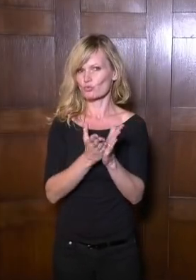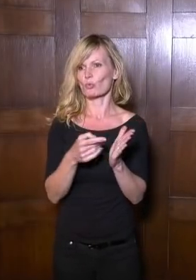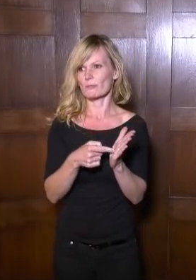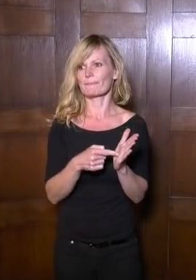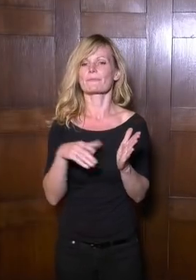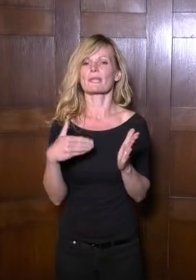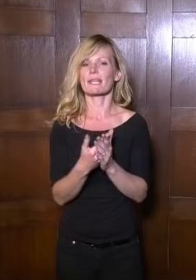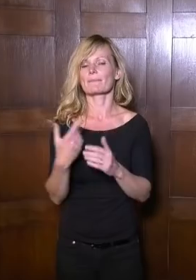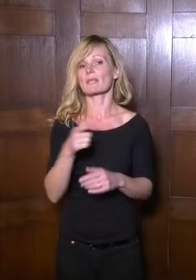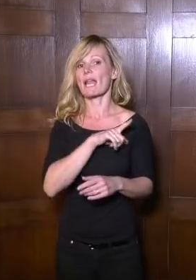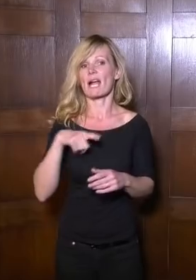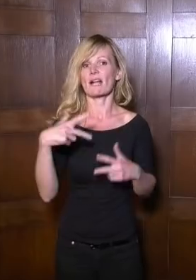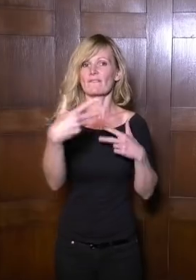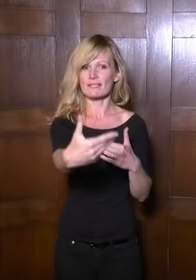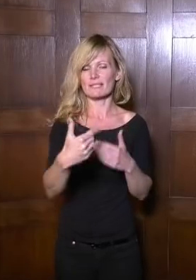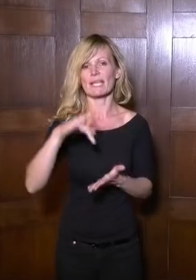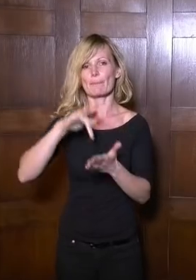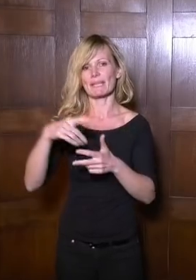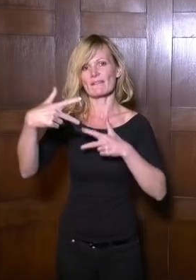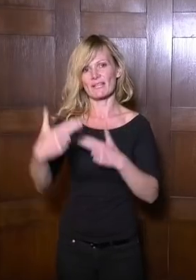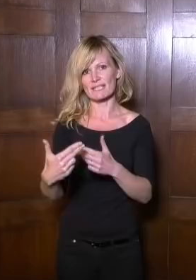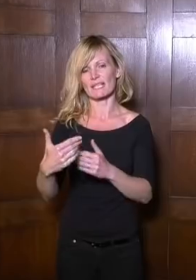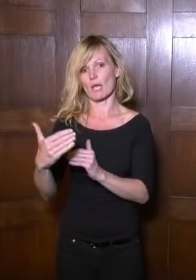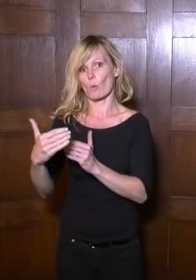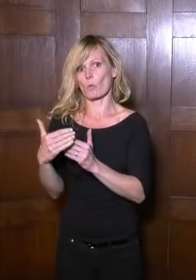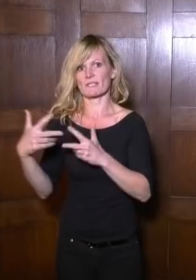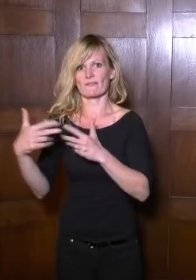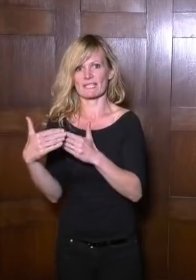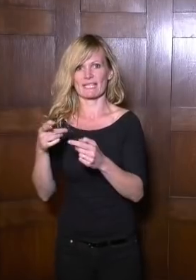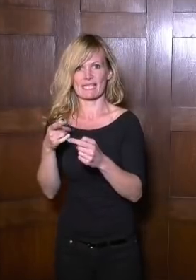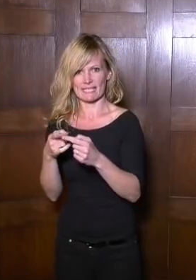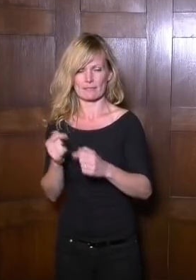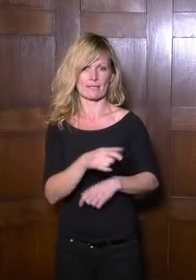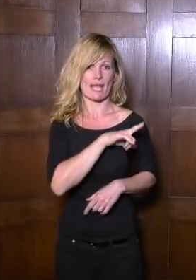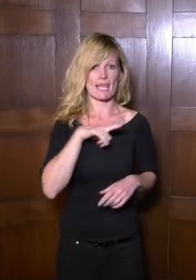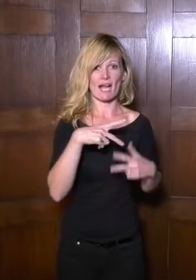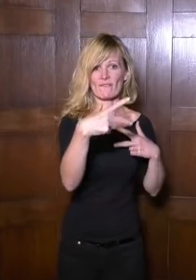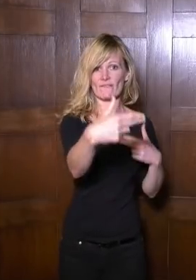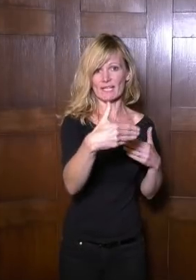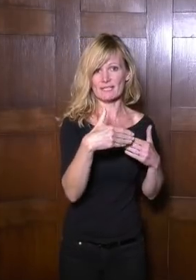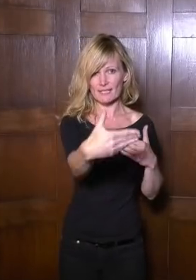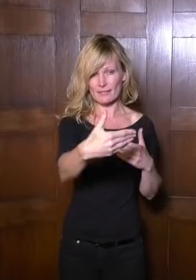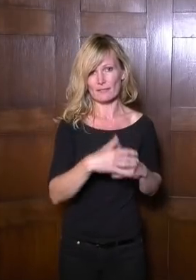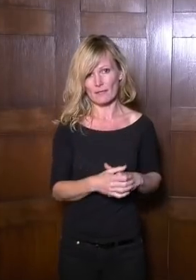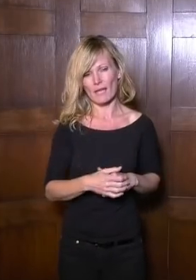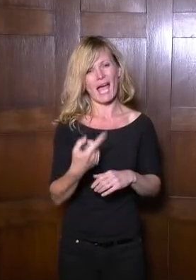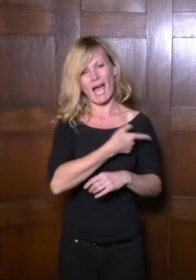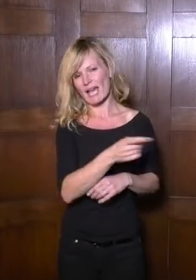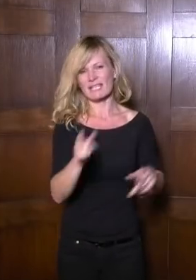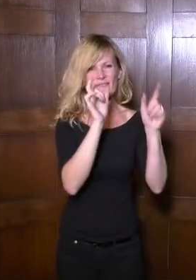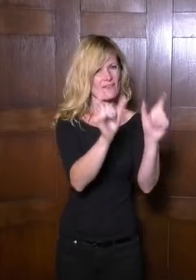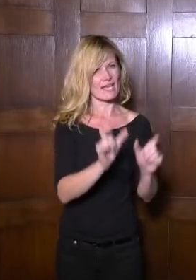langfristige, mittelfristige und kurzfristige Ziele. Also langfristig wäre es alles zu verhindern, eine zweite Welle zu bekommen.